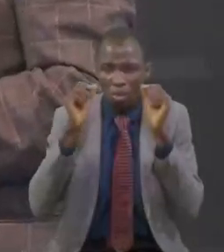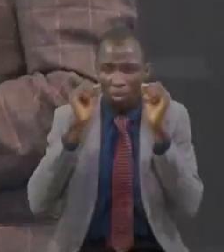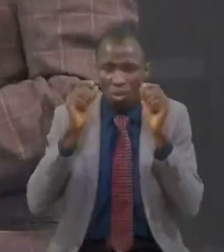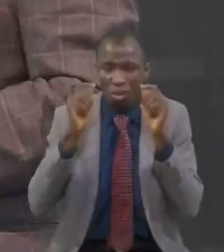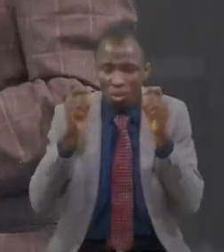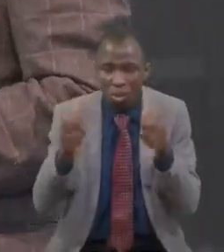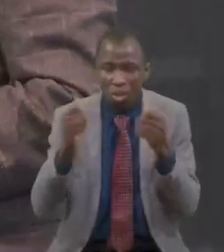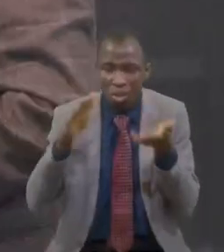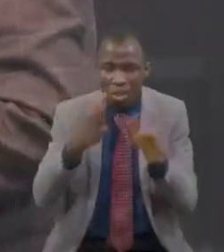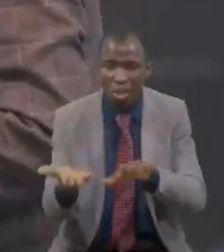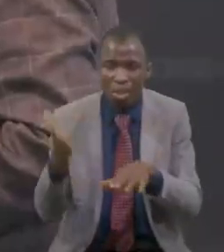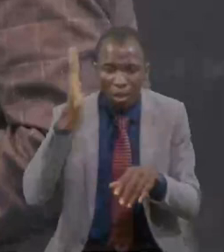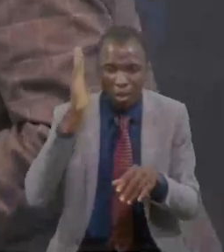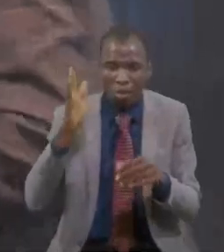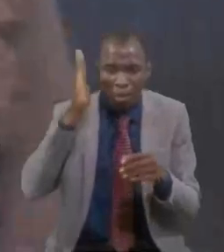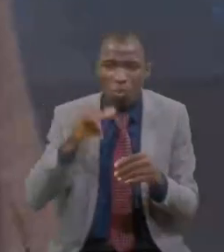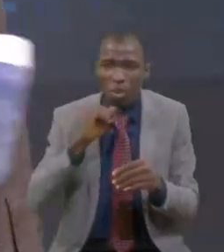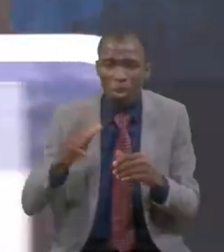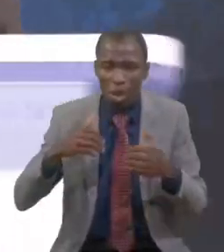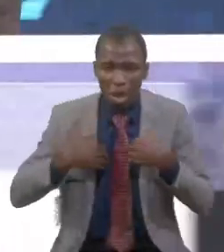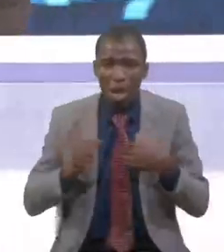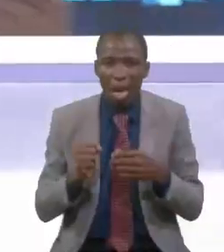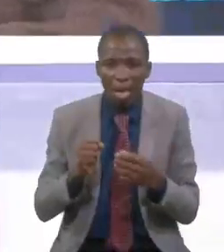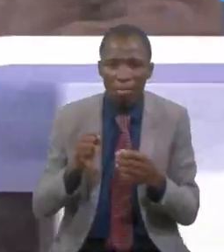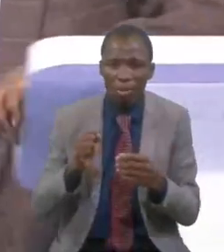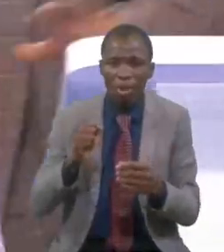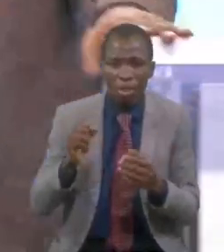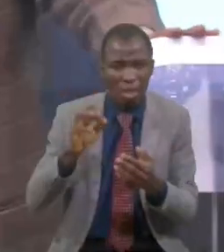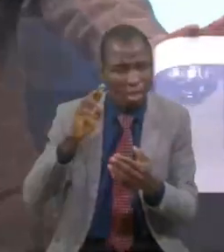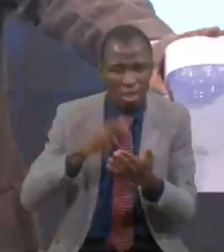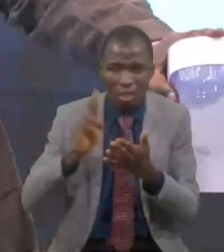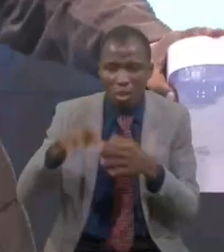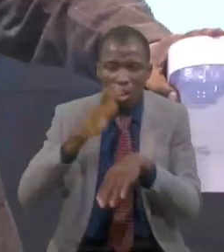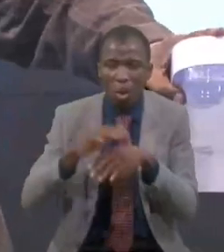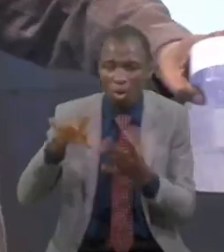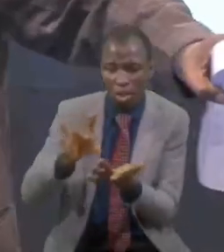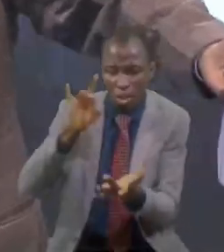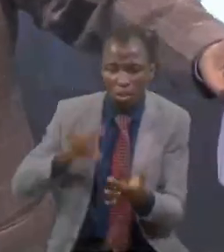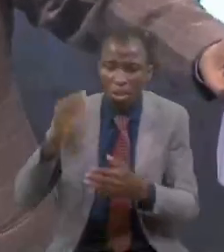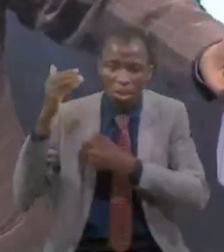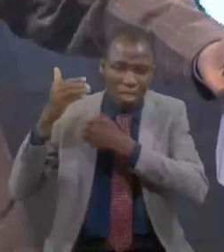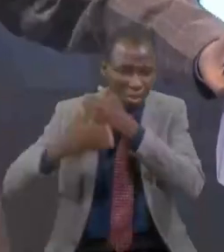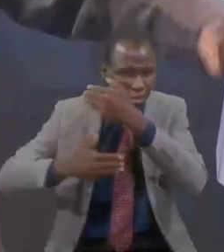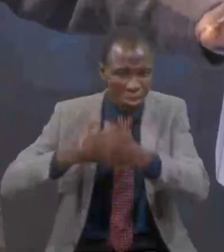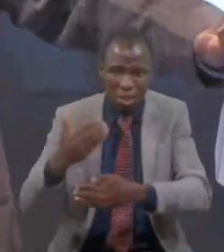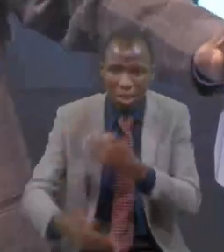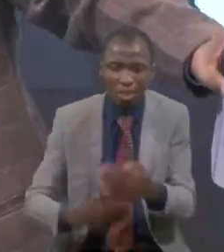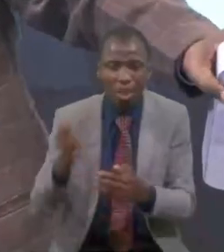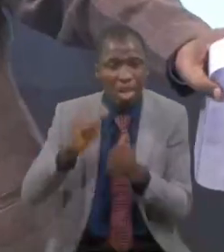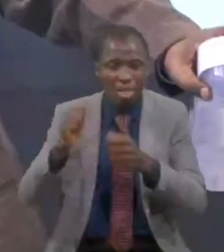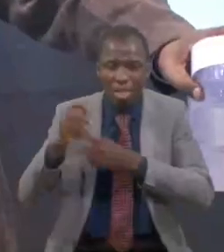porte de la race élue toute attaque tout genre